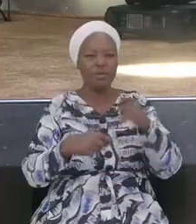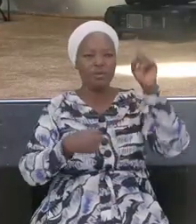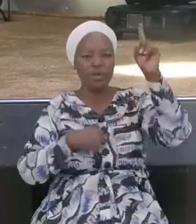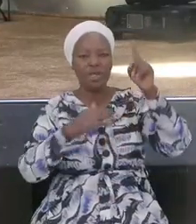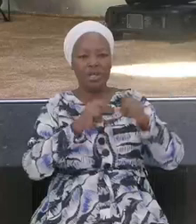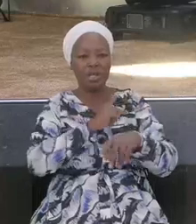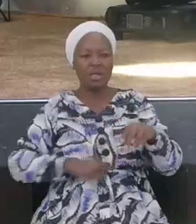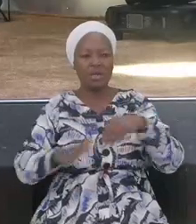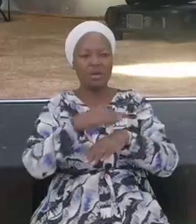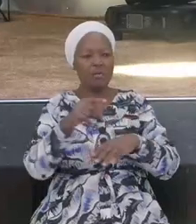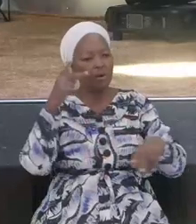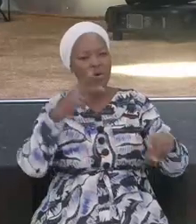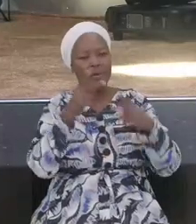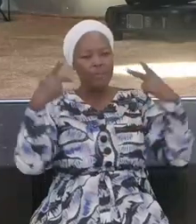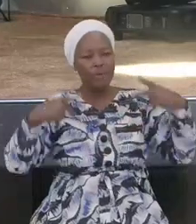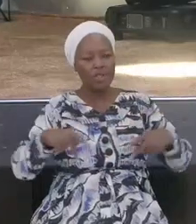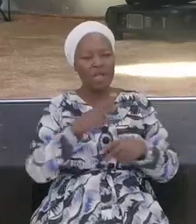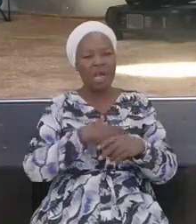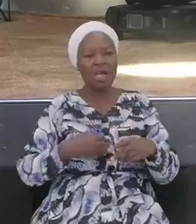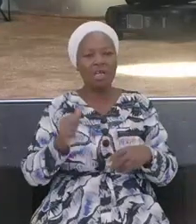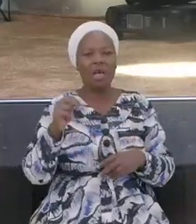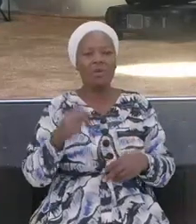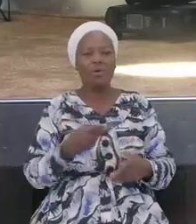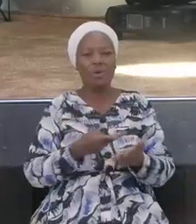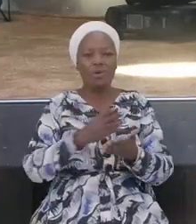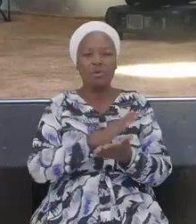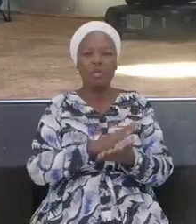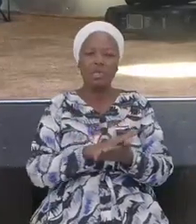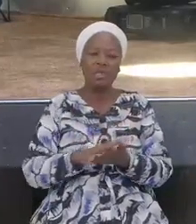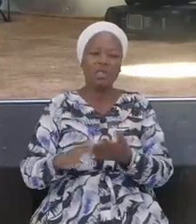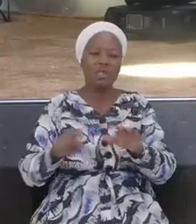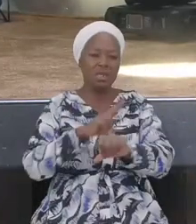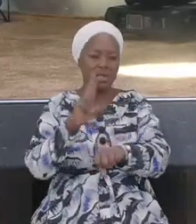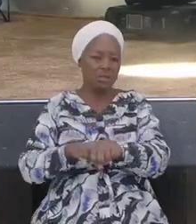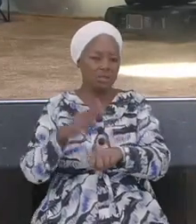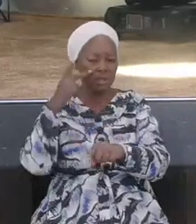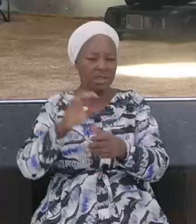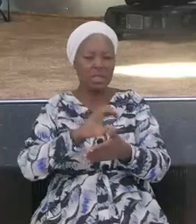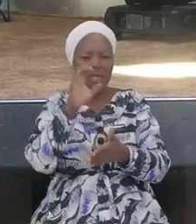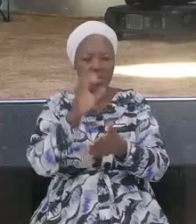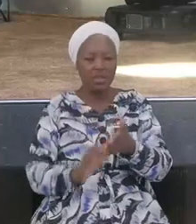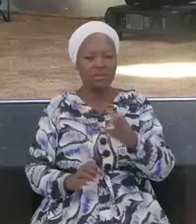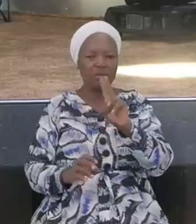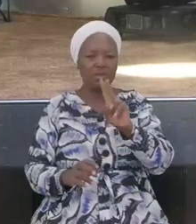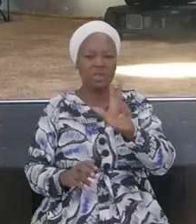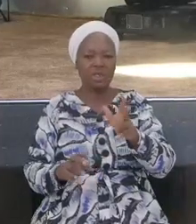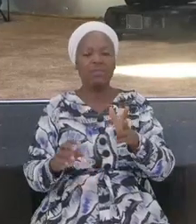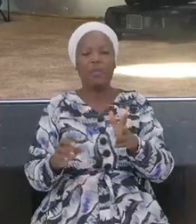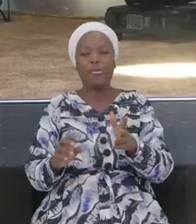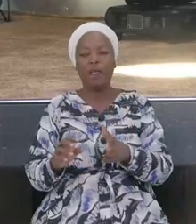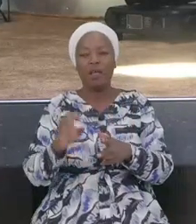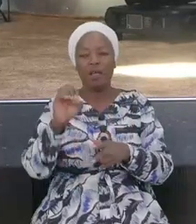de sacrificateurs et une nation sainte. Voyons le verset 23. Exode chapitre